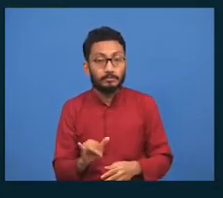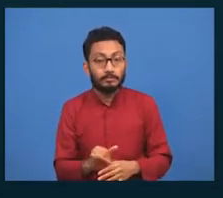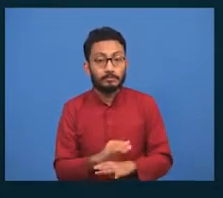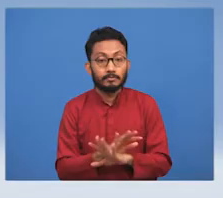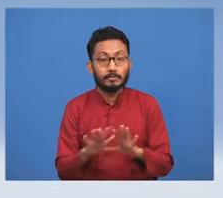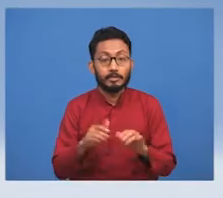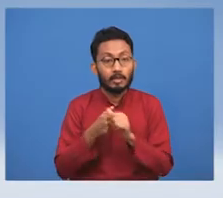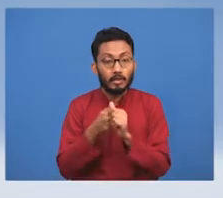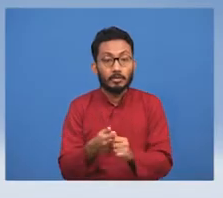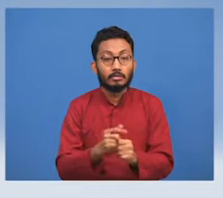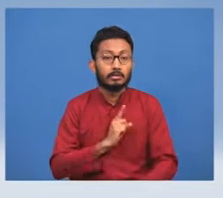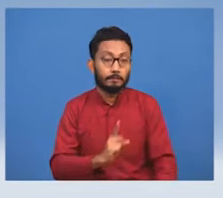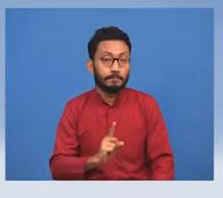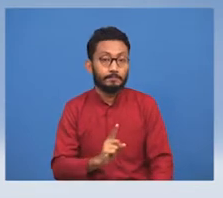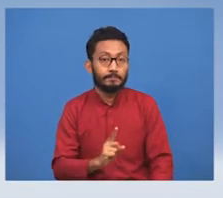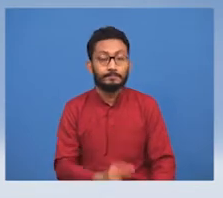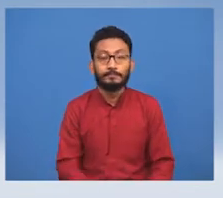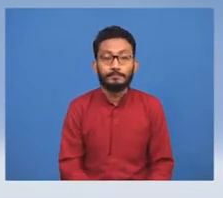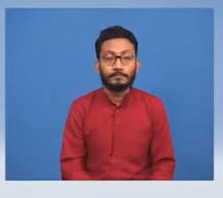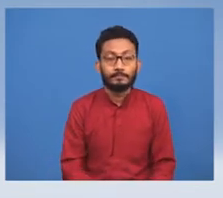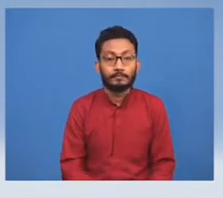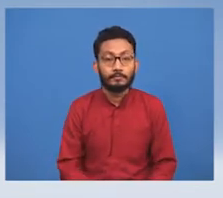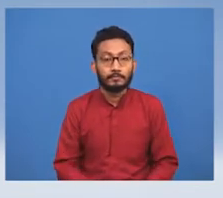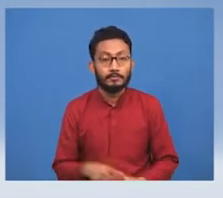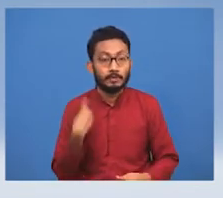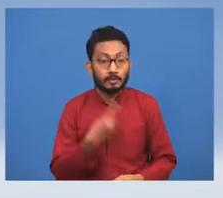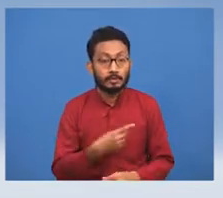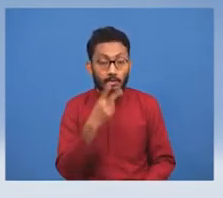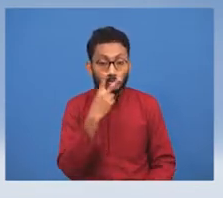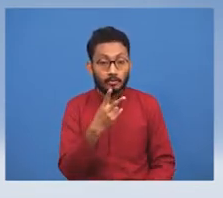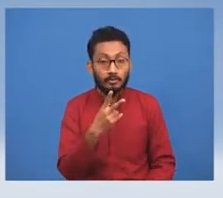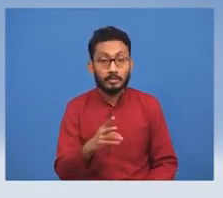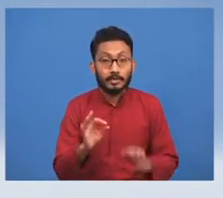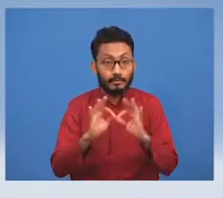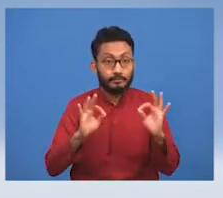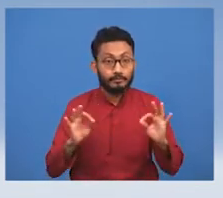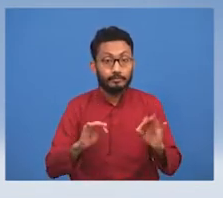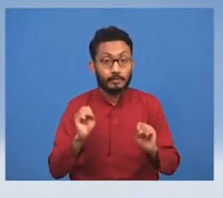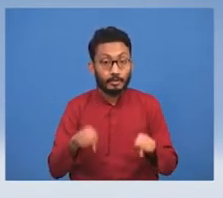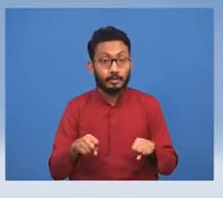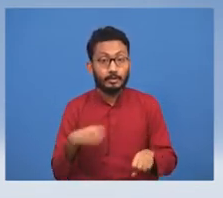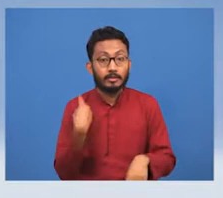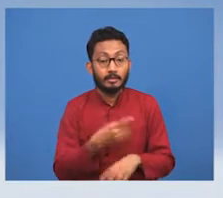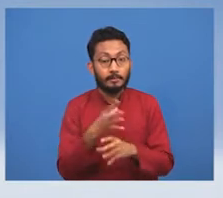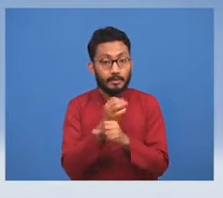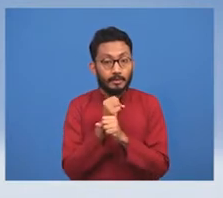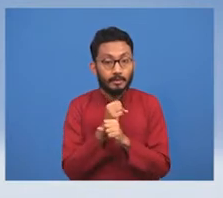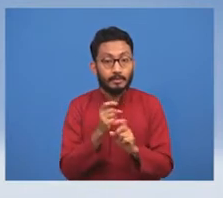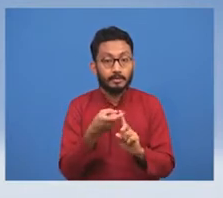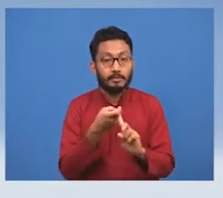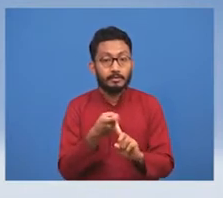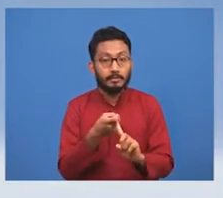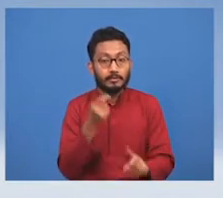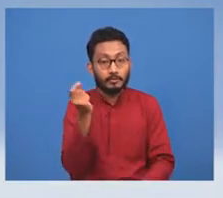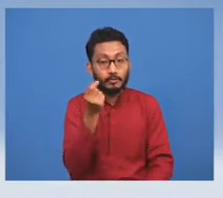pimpinannya. Murid-murid yang dirahmati Allah, mari kita lihat pengajaran ayat yang boleh kita ambil daripada ayat ini.